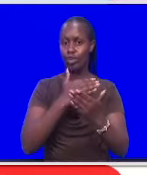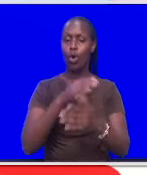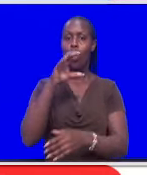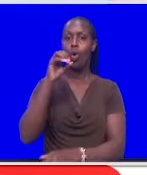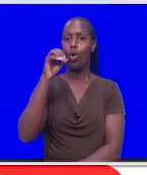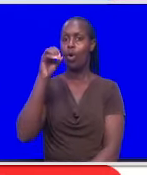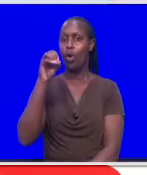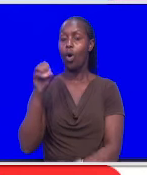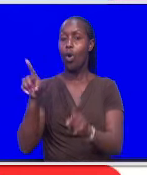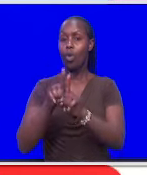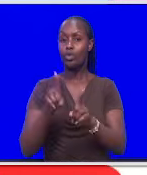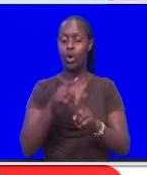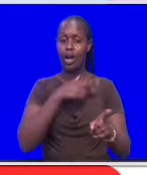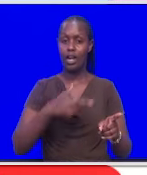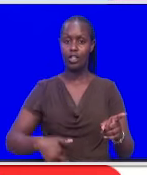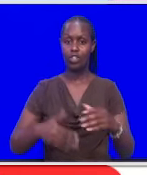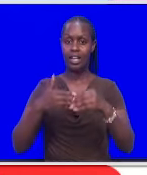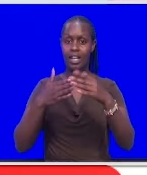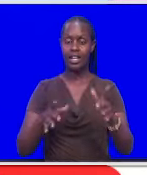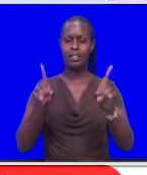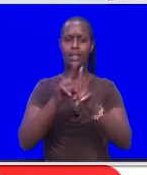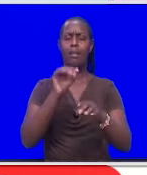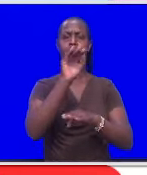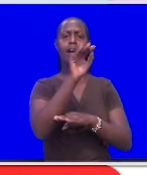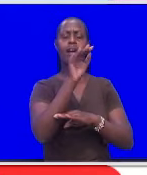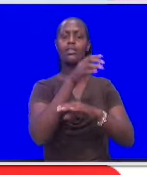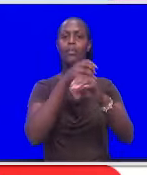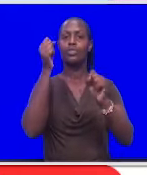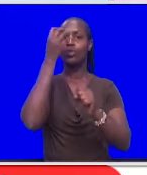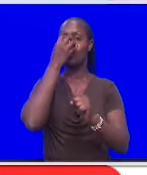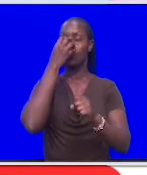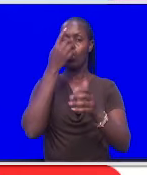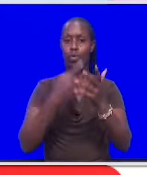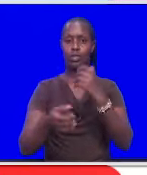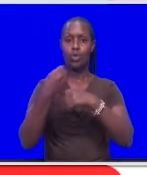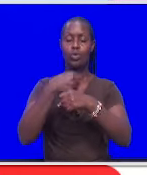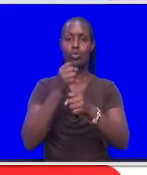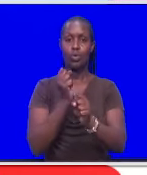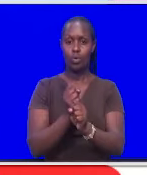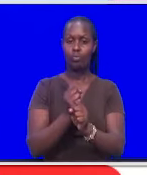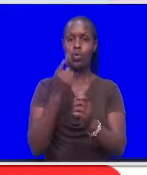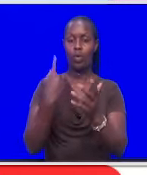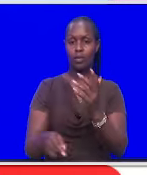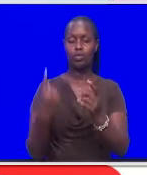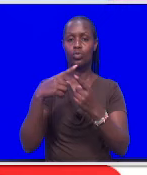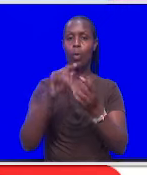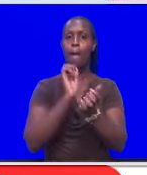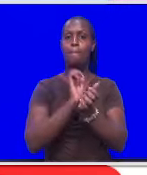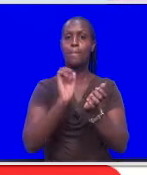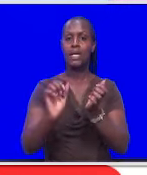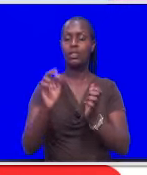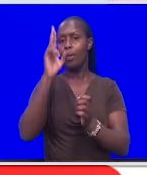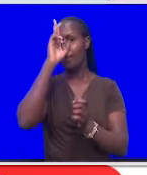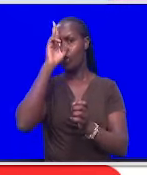pia wameungana kumuomba Rais William Ruto kuchukua hatua dhidi ya maafisa wa polisi wa katili.